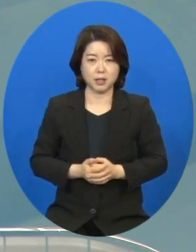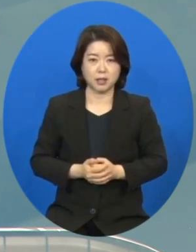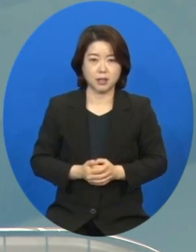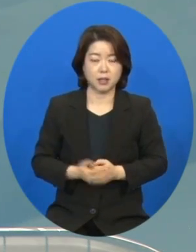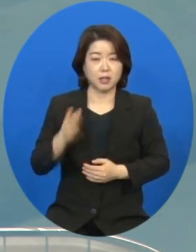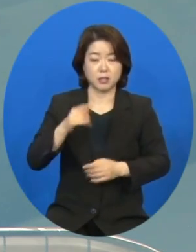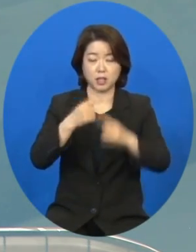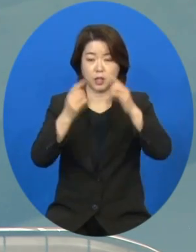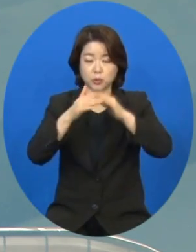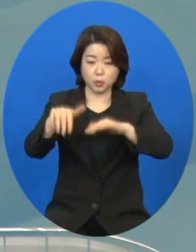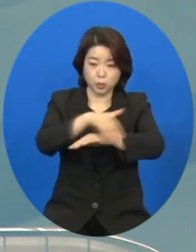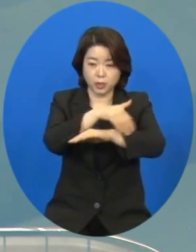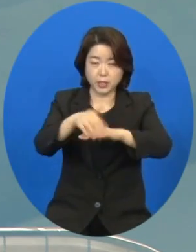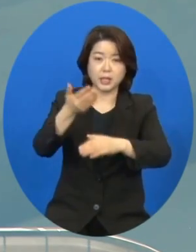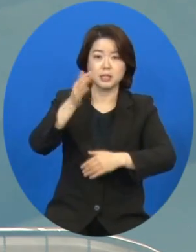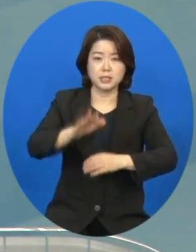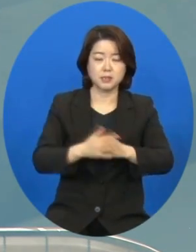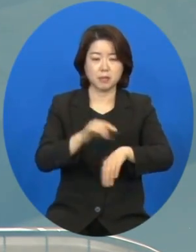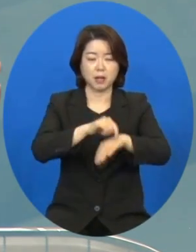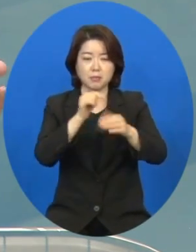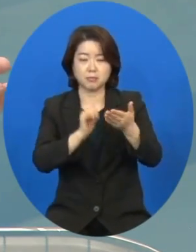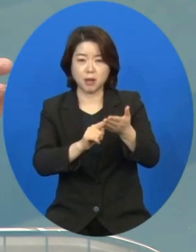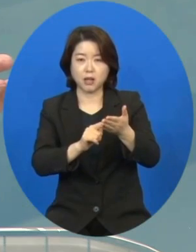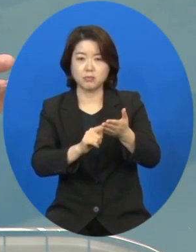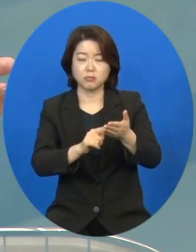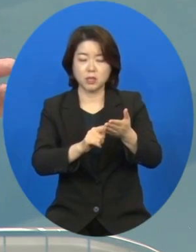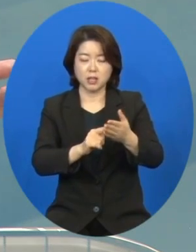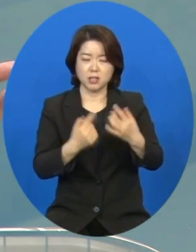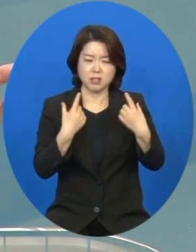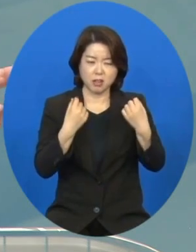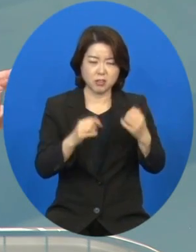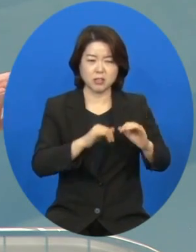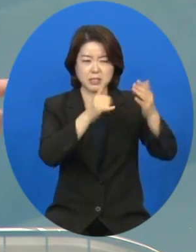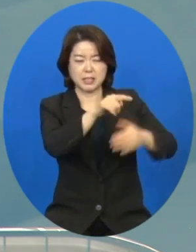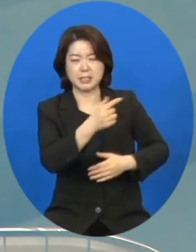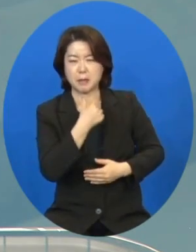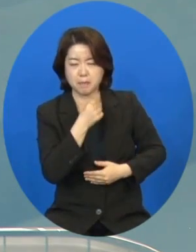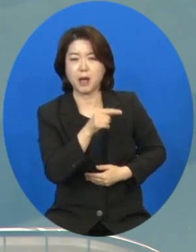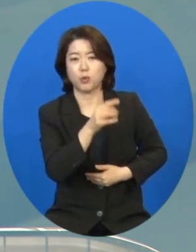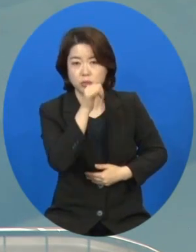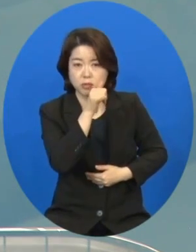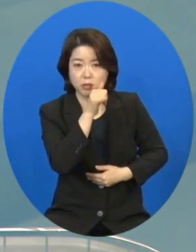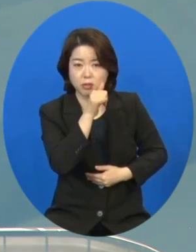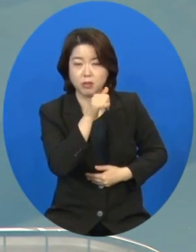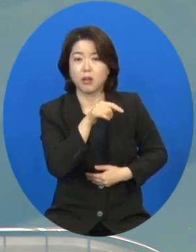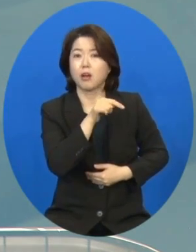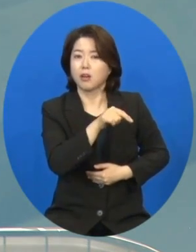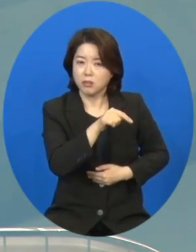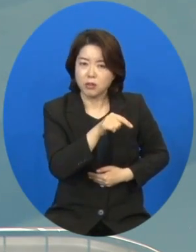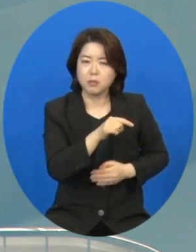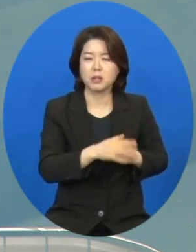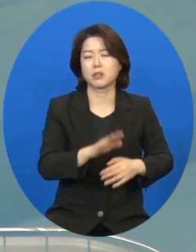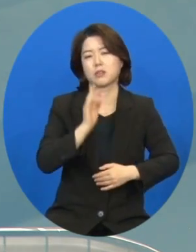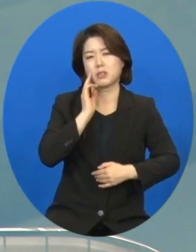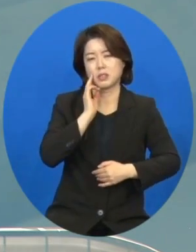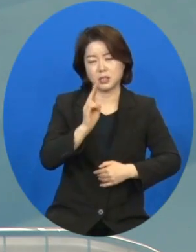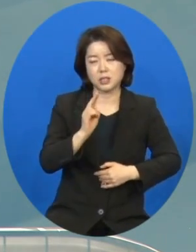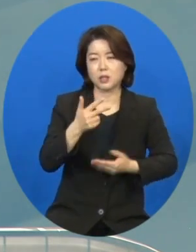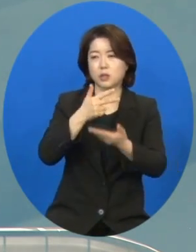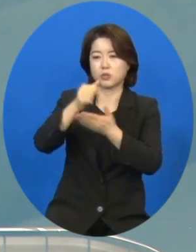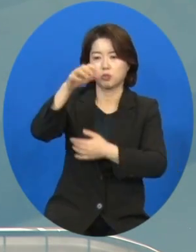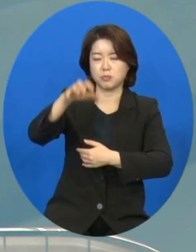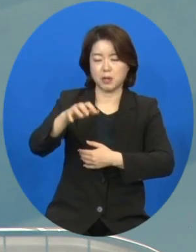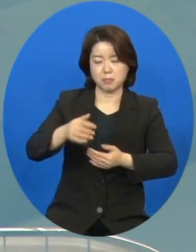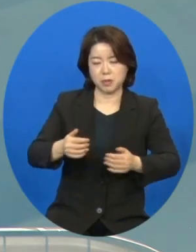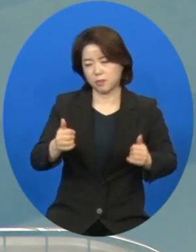다니지만 마음은 여전히 세상을 갈망하고 있어요. 그러면 이건 정말 심각하게 주님 앞에